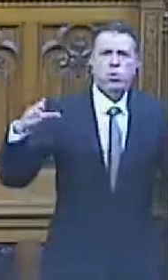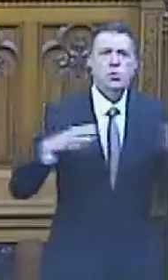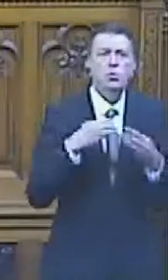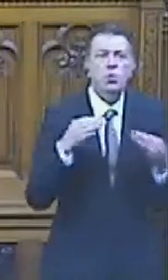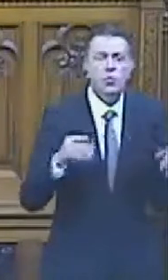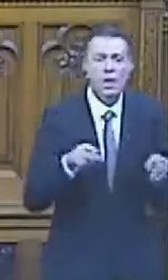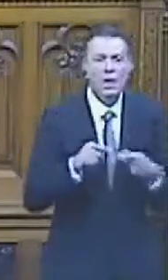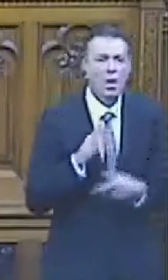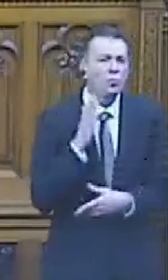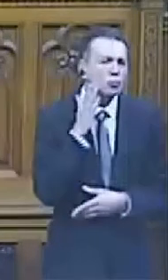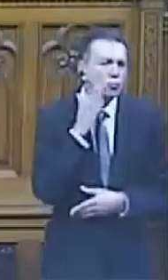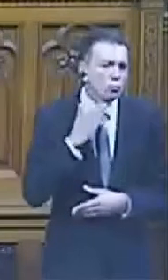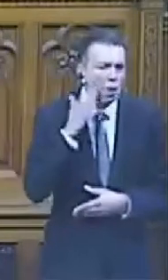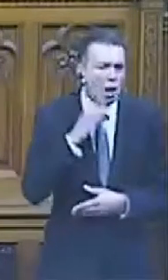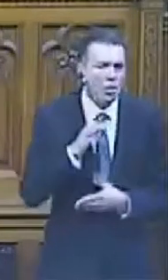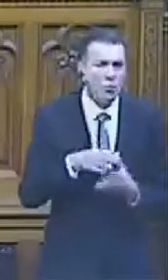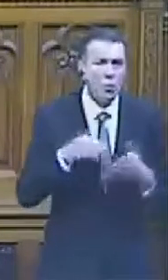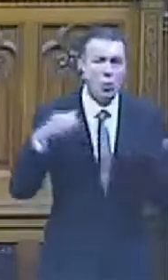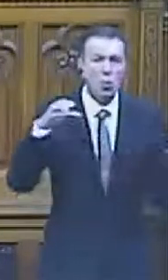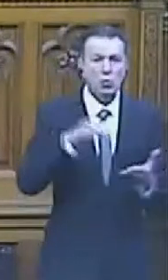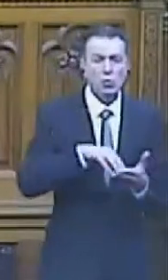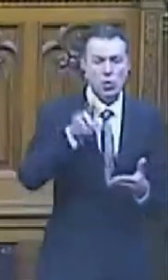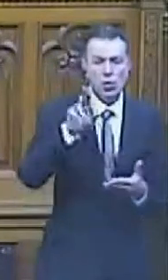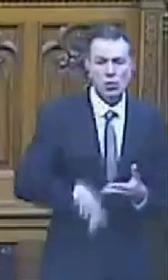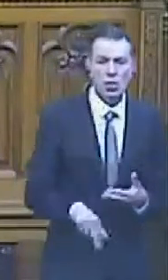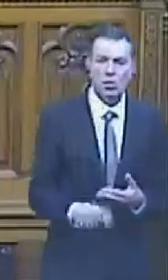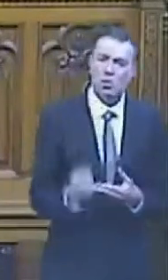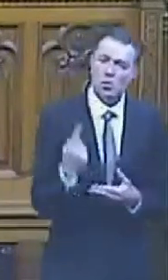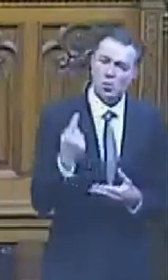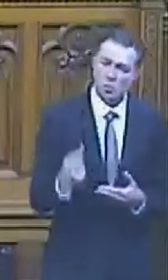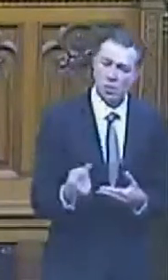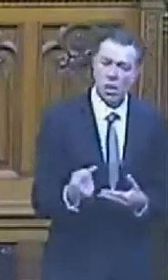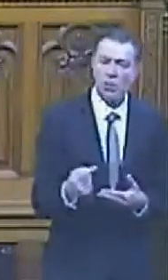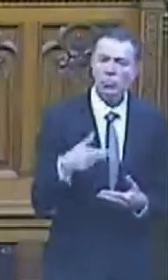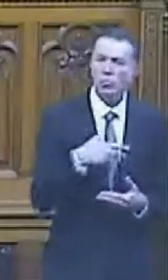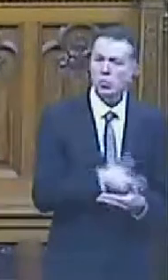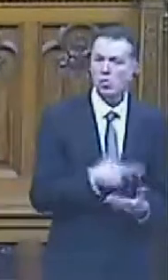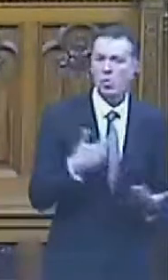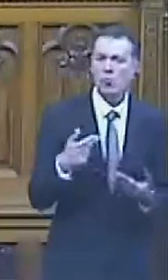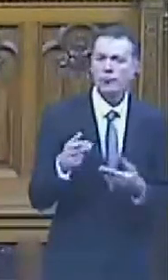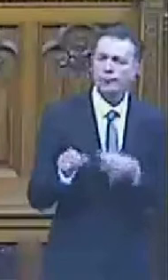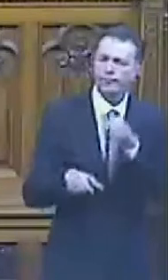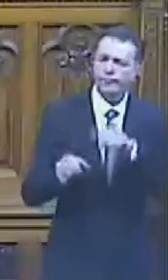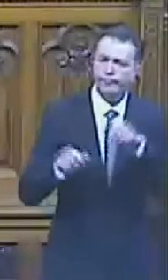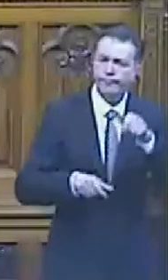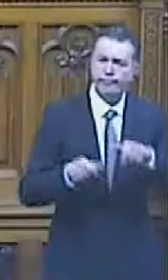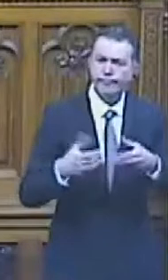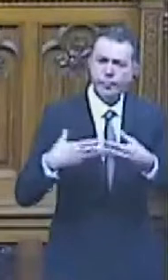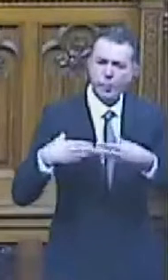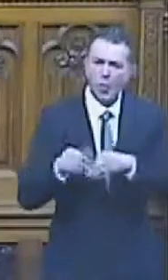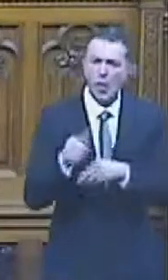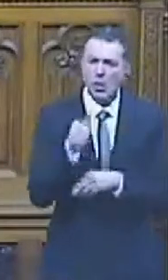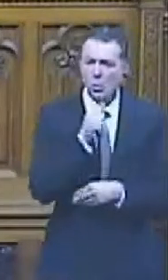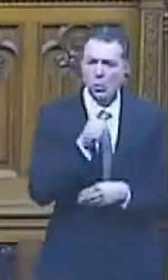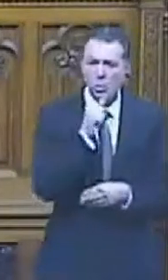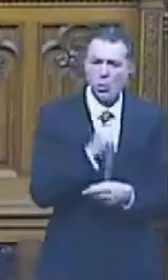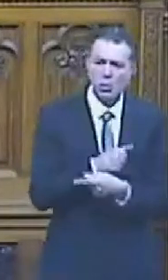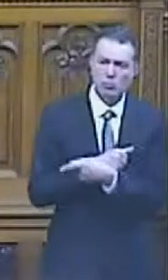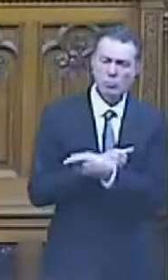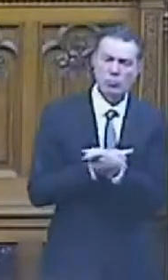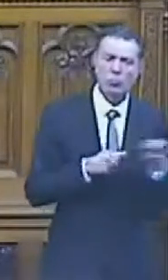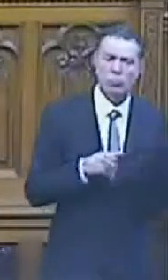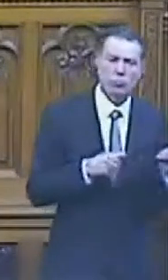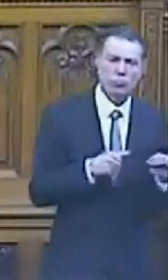ist das eine Schande für eine Großstadt, für Wien. Und Sie, meine sehr geehrten Damen und Herren von der Sozialdemokratie, gemeinsam mit den Grünen, Sie haben